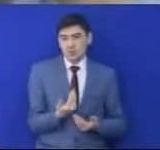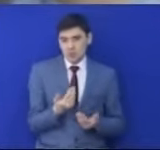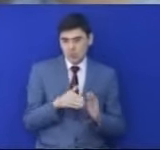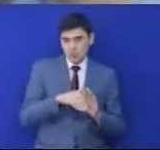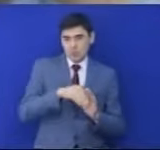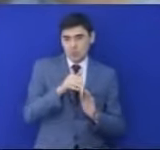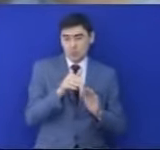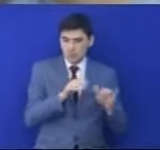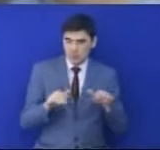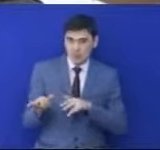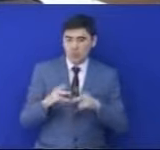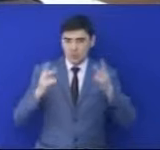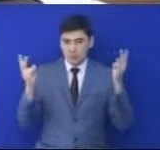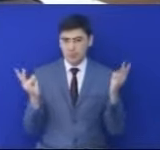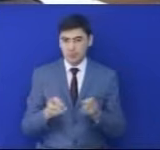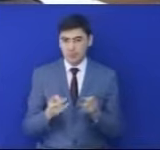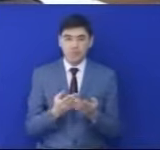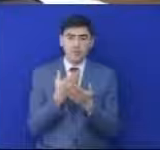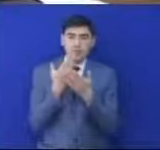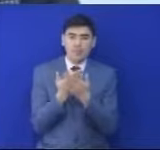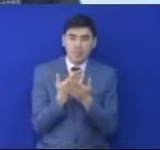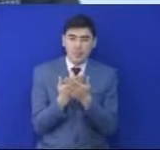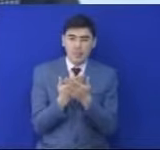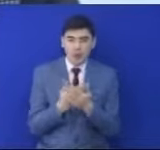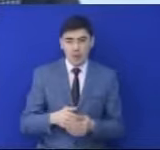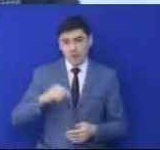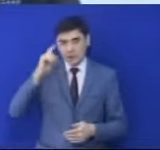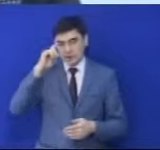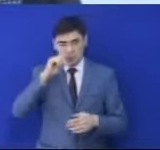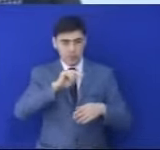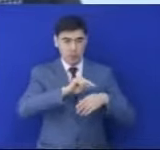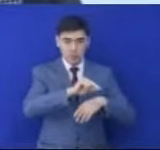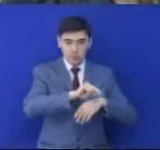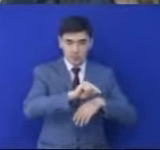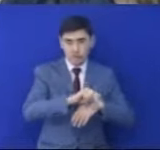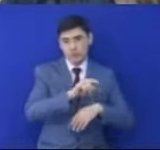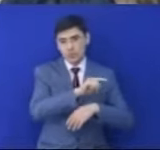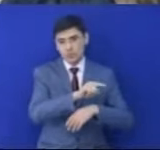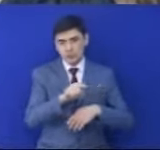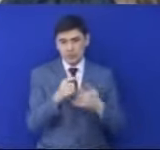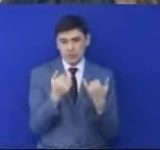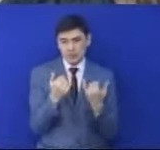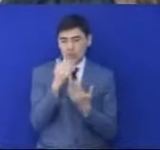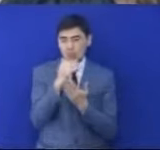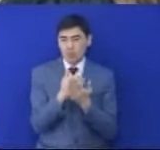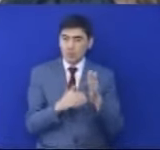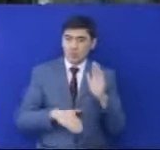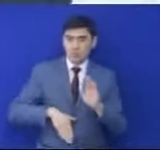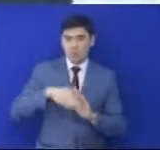барлық жастағы азаматтарды қамтитын білім беру ісінде өзіміздің озық жүйемізді құруды жеделдету қажеттігін тапсырған